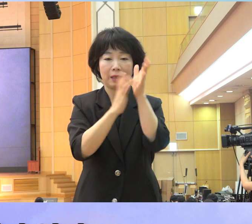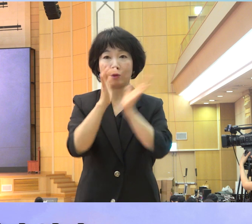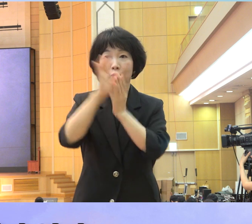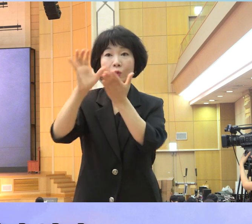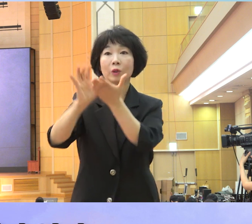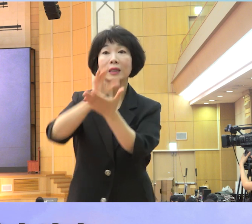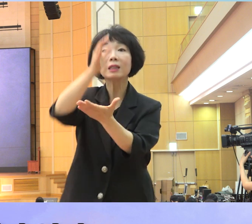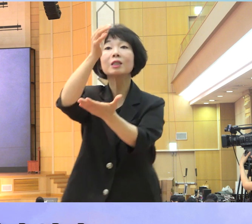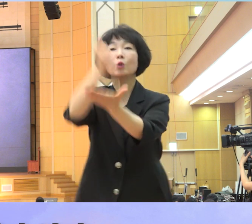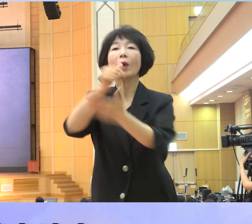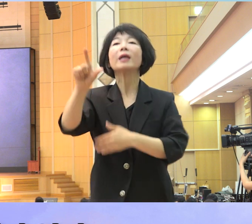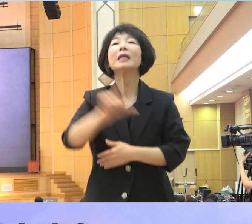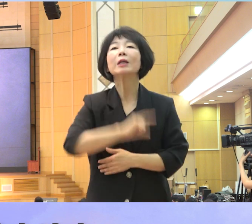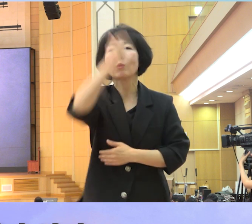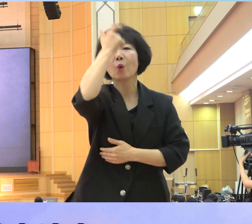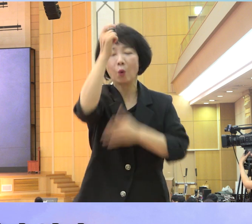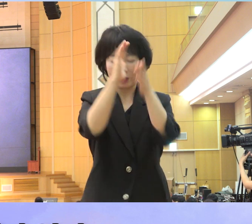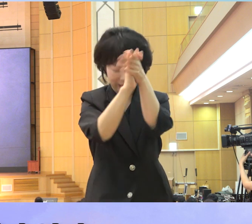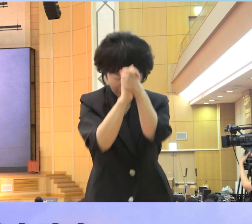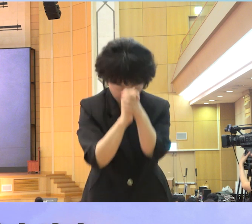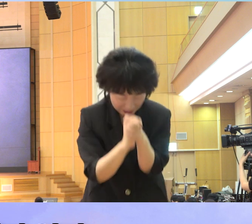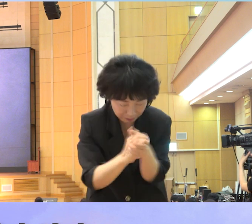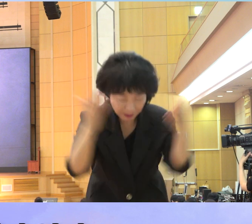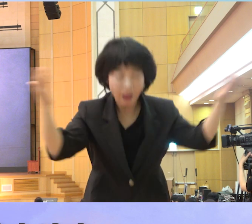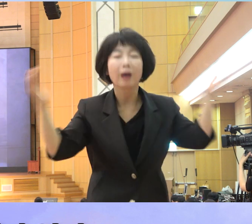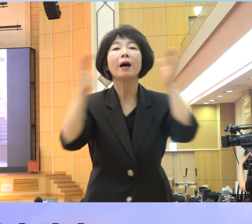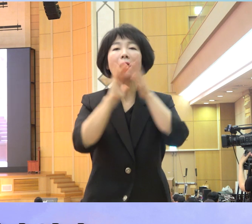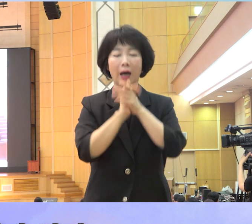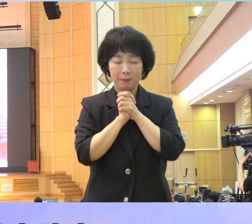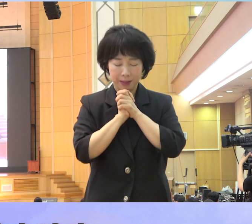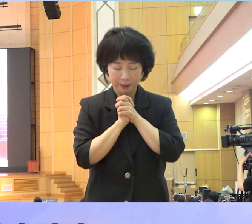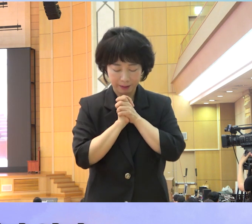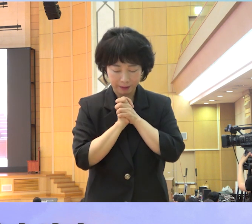이름으로 기도 올려옵나이다.